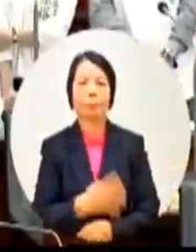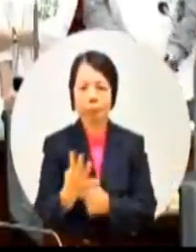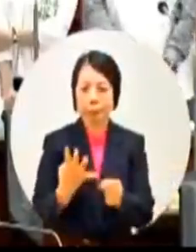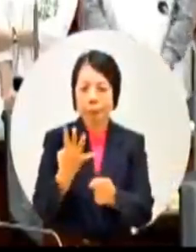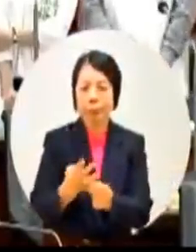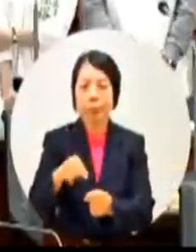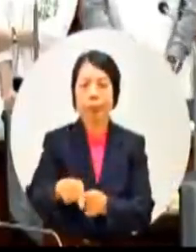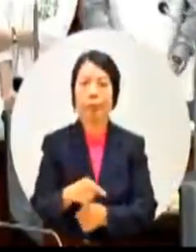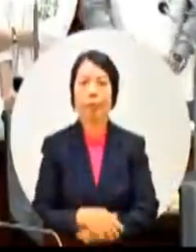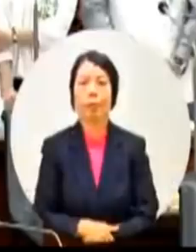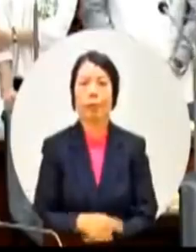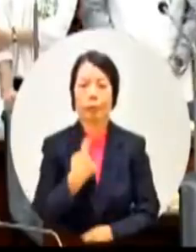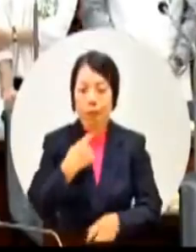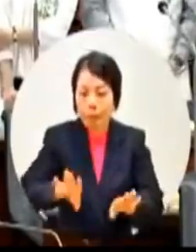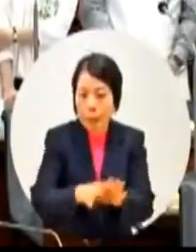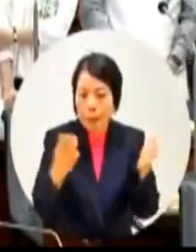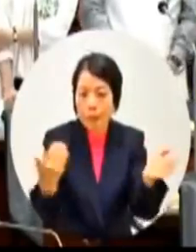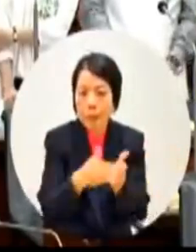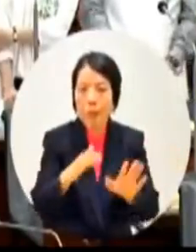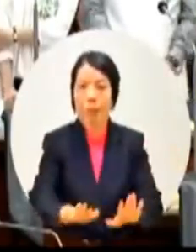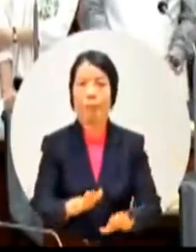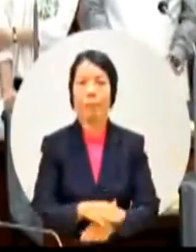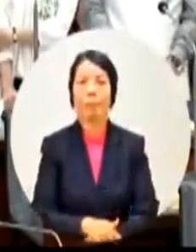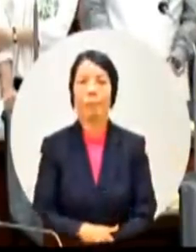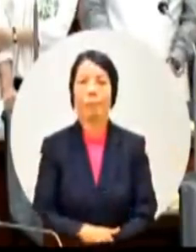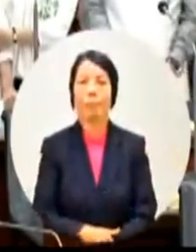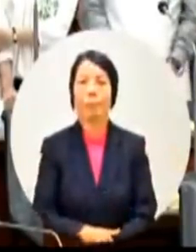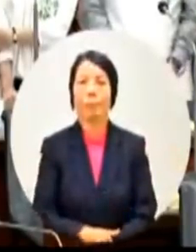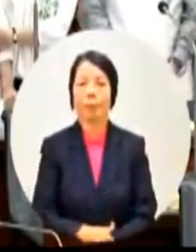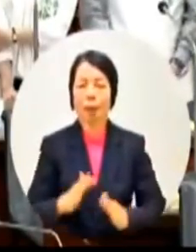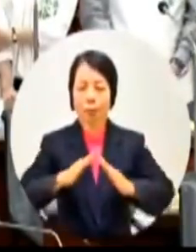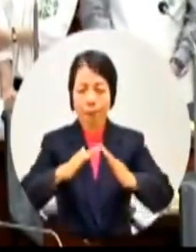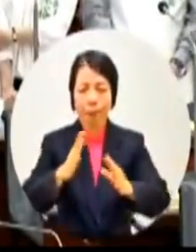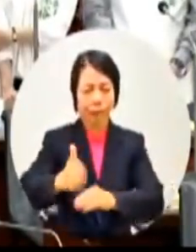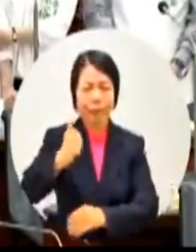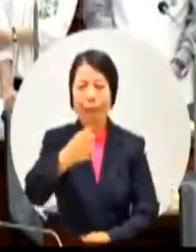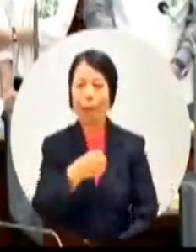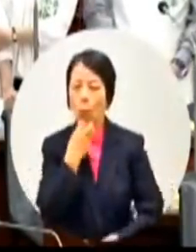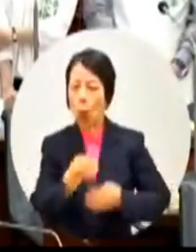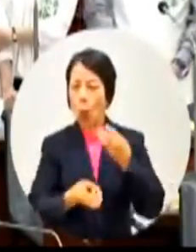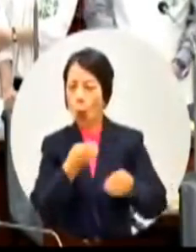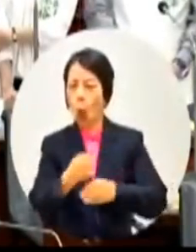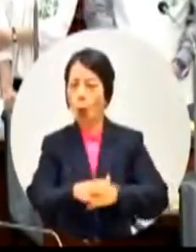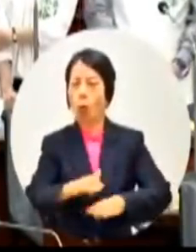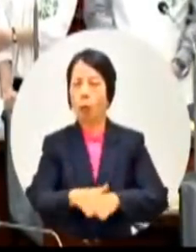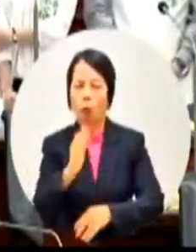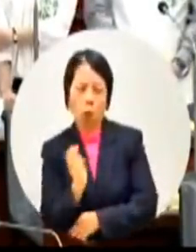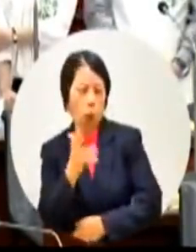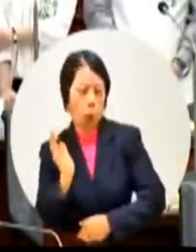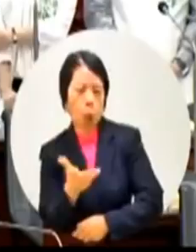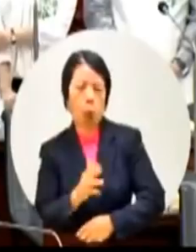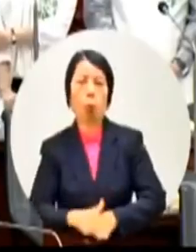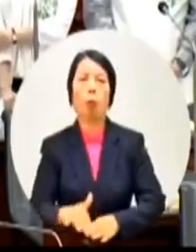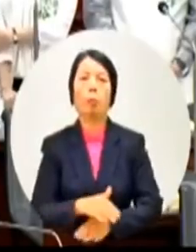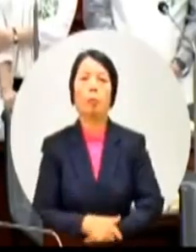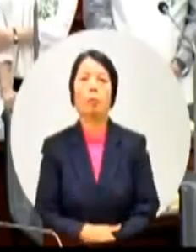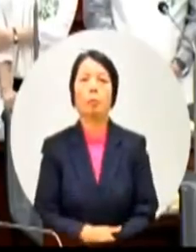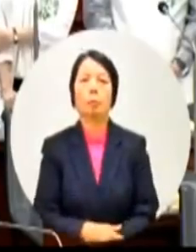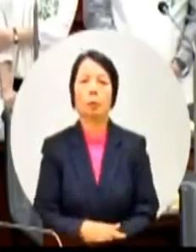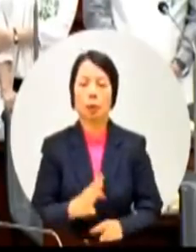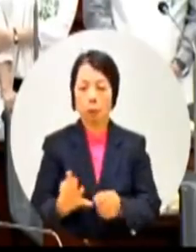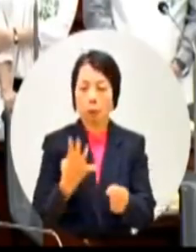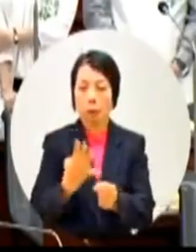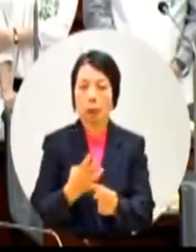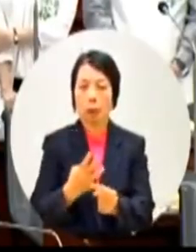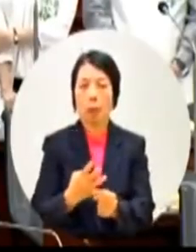无。我市长我真知你做甲得罪过吼。十一个是你之前选举之前的证件。 啊，你若唔讲，我都要请你坐落来。啊，请